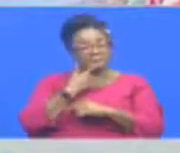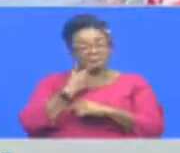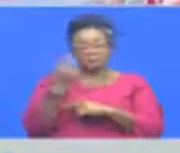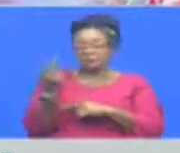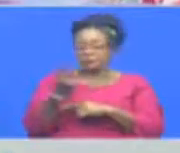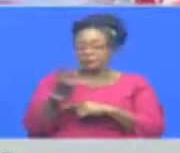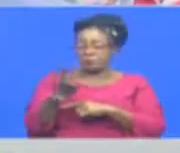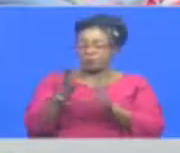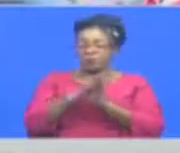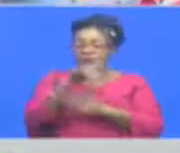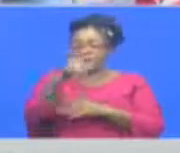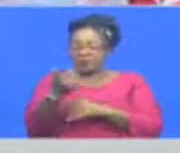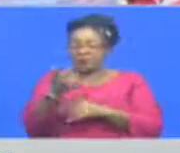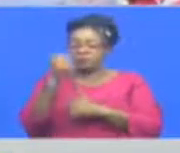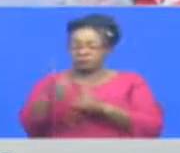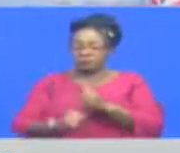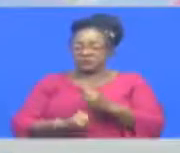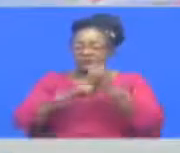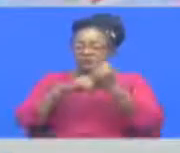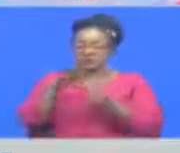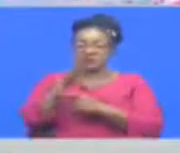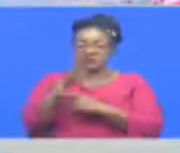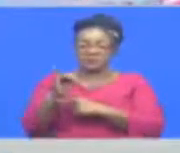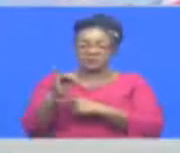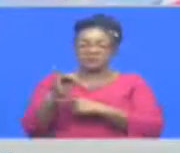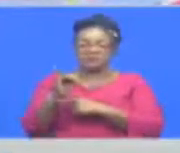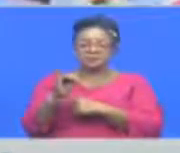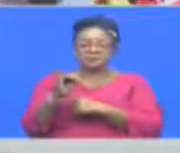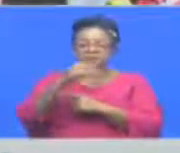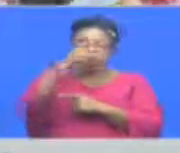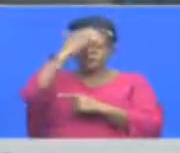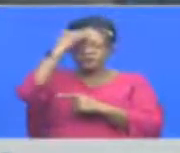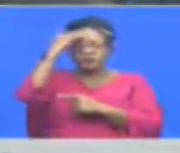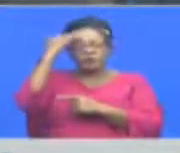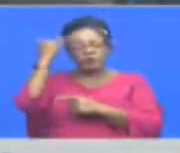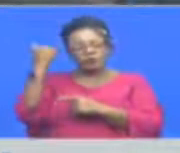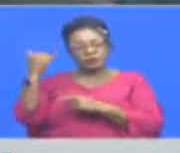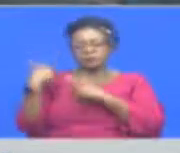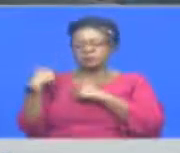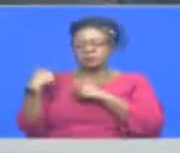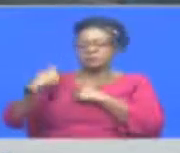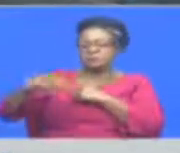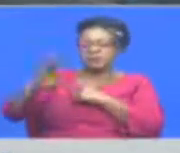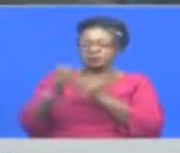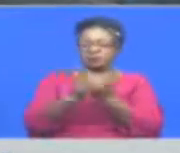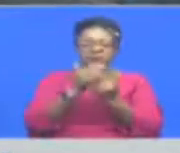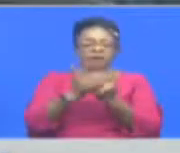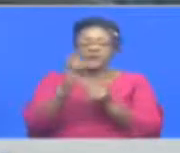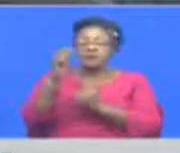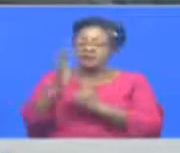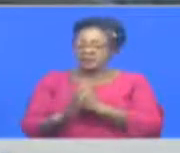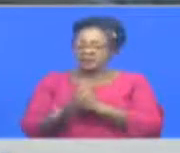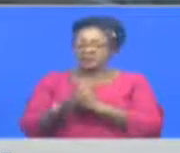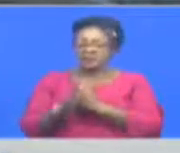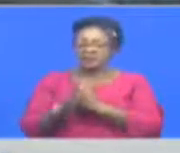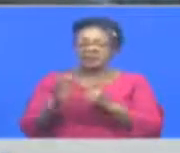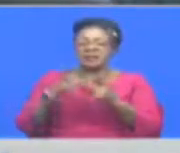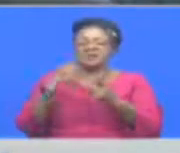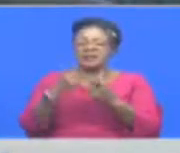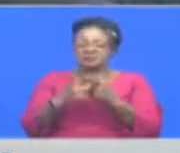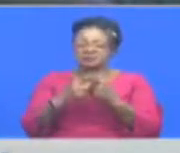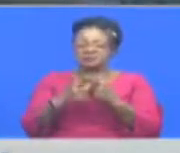wengine walioitikia mwito wa kunadi BBI walisahau majukumu ya kuwashughulikia Wakenya na kuyabiri treni la